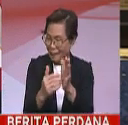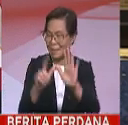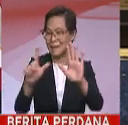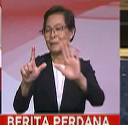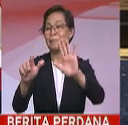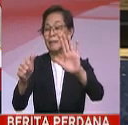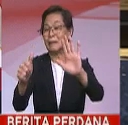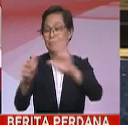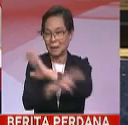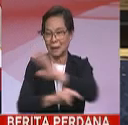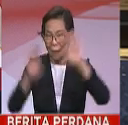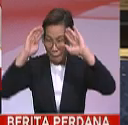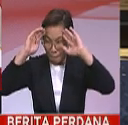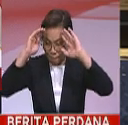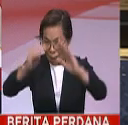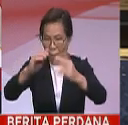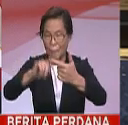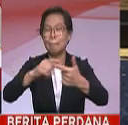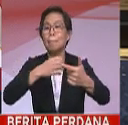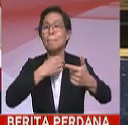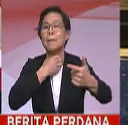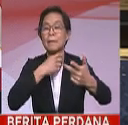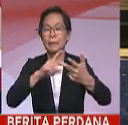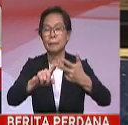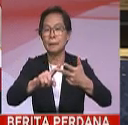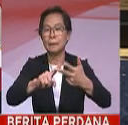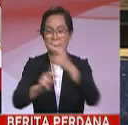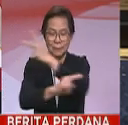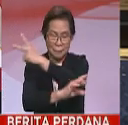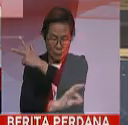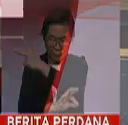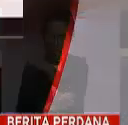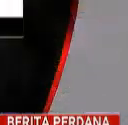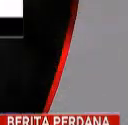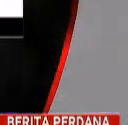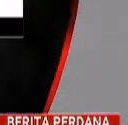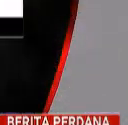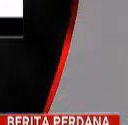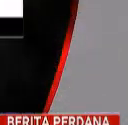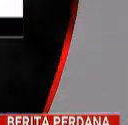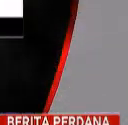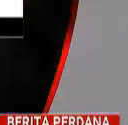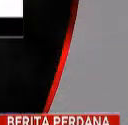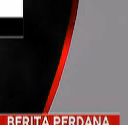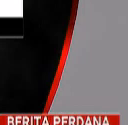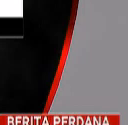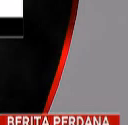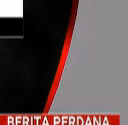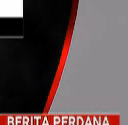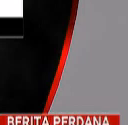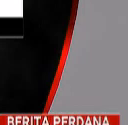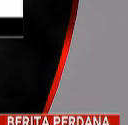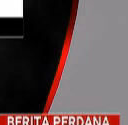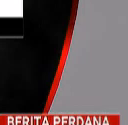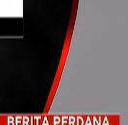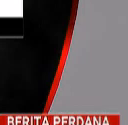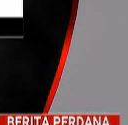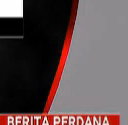iaitu negeri Pahang, Perak, Negeri Sembilan, Kedah, Terengganu dan Kelantan.